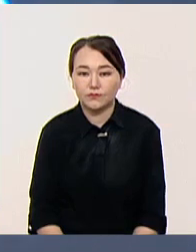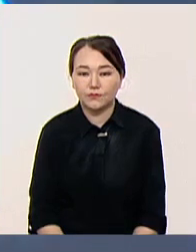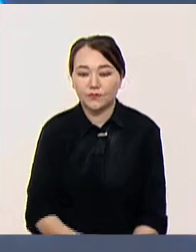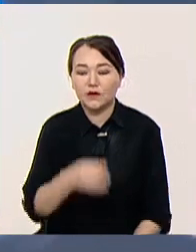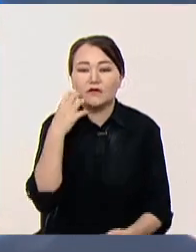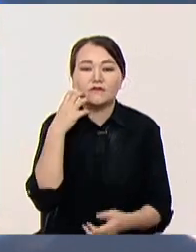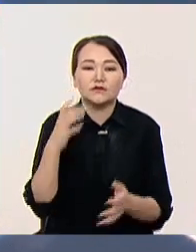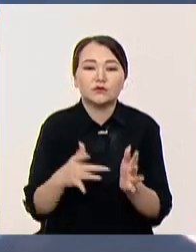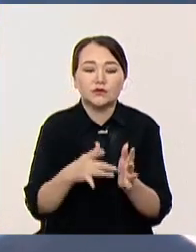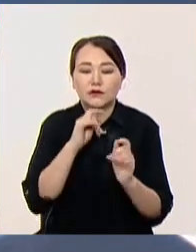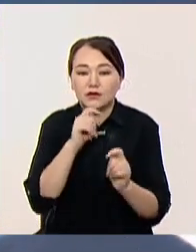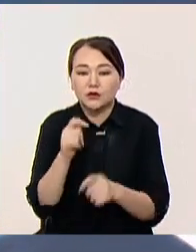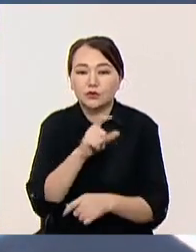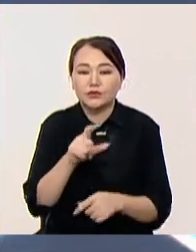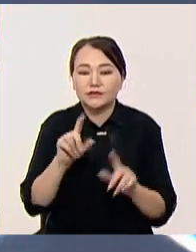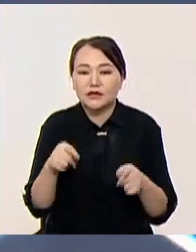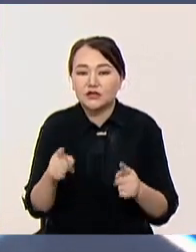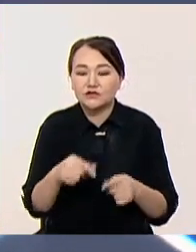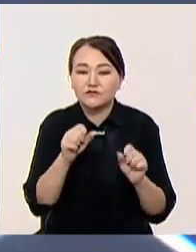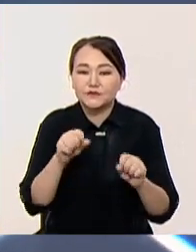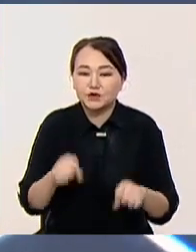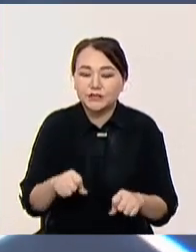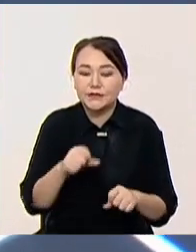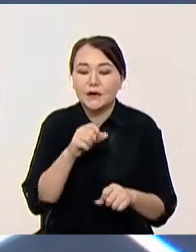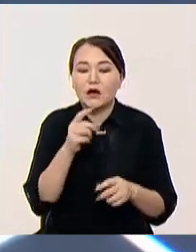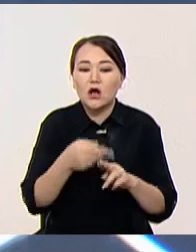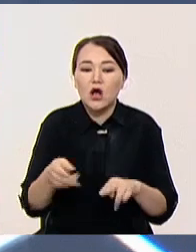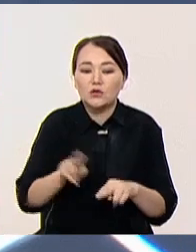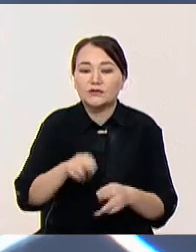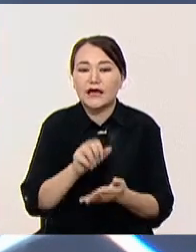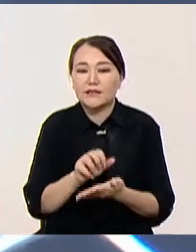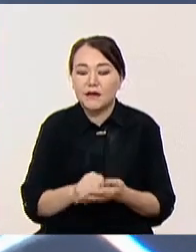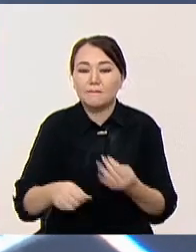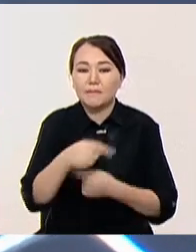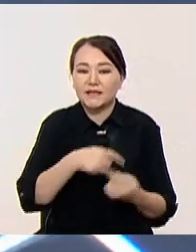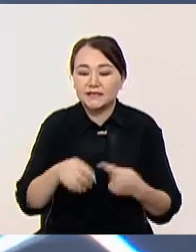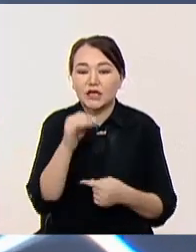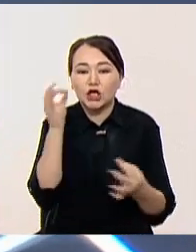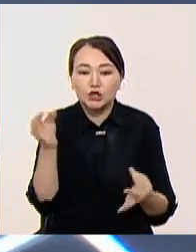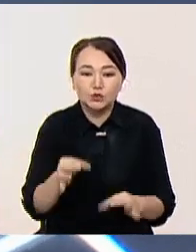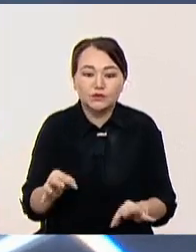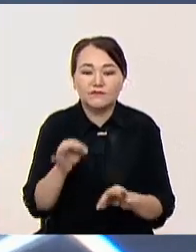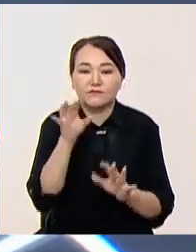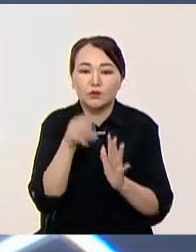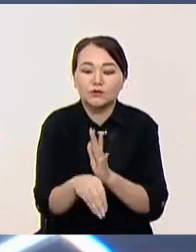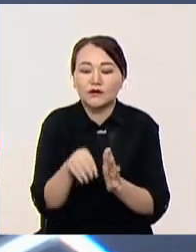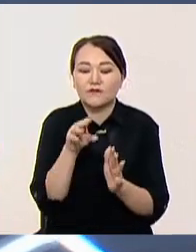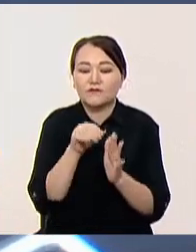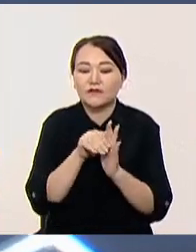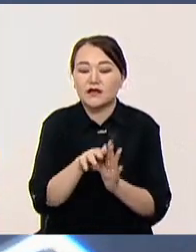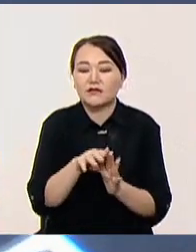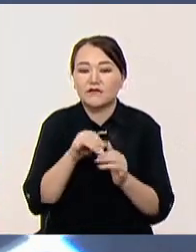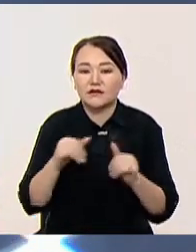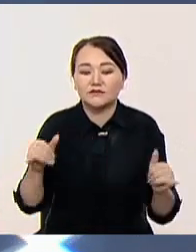В Кызылорде наградили людей с ограниченными возможностями, которые занимаются бизнесом, искусством и вносят вклад в